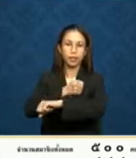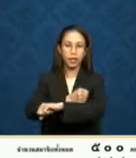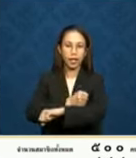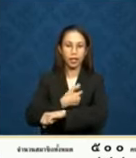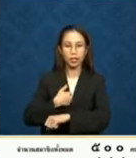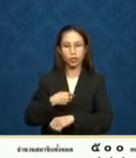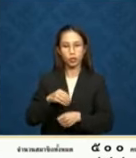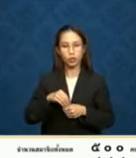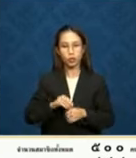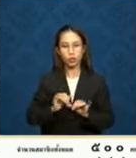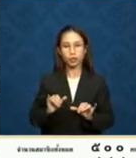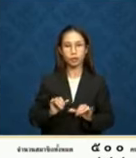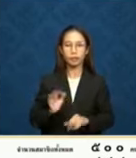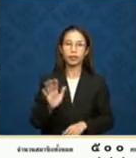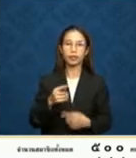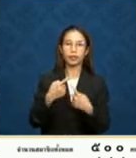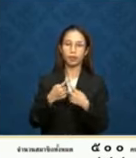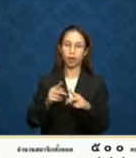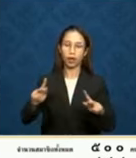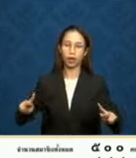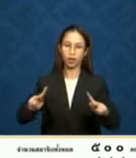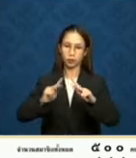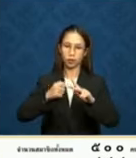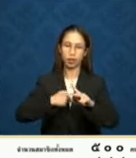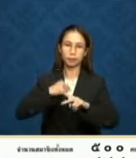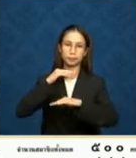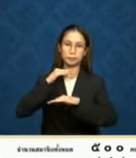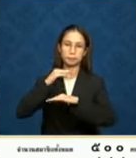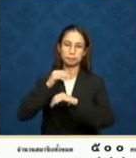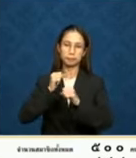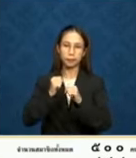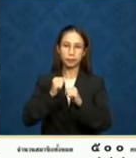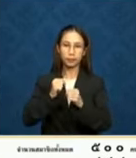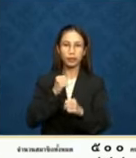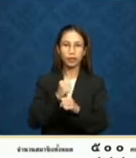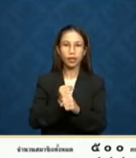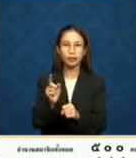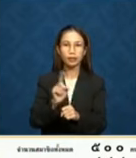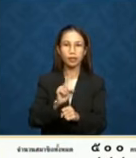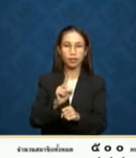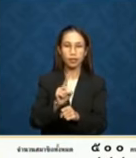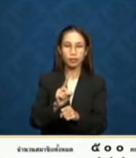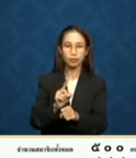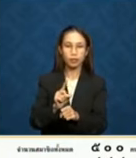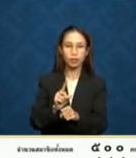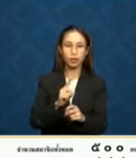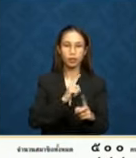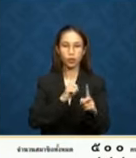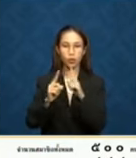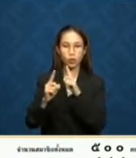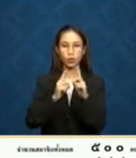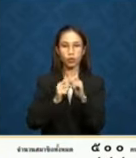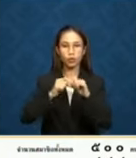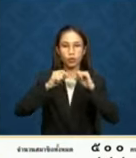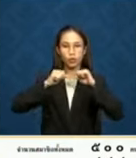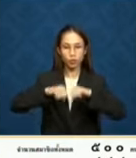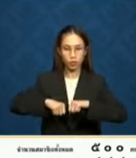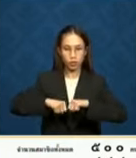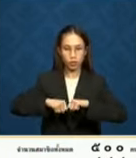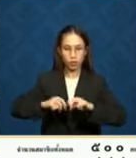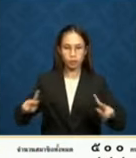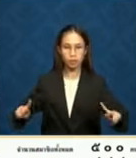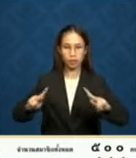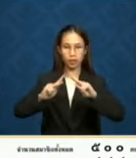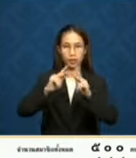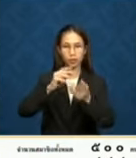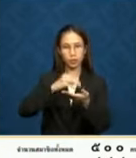กระสวงแงงานเราก็ได้อย่ที่ผมกตเปstand วาเราได้มีการท่องฟาร์ตกลกและร่มมือกับกระสงศ